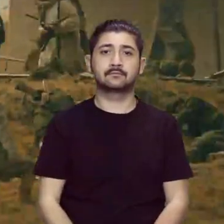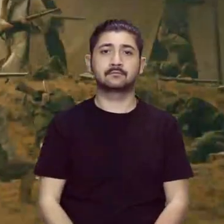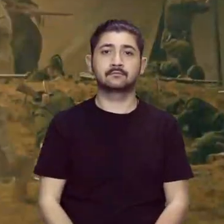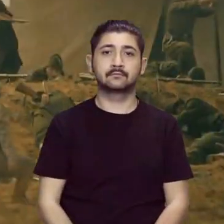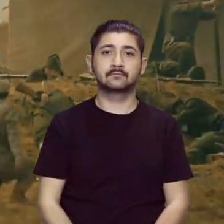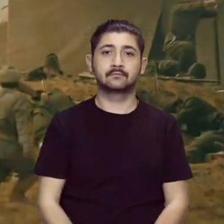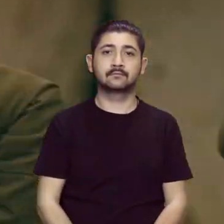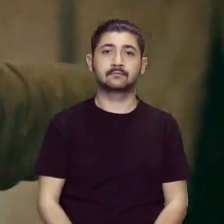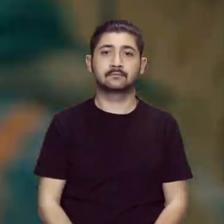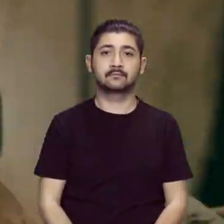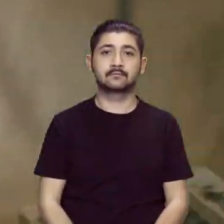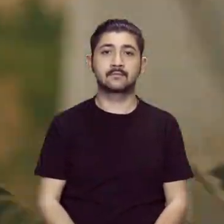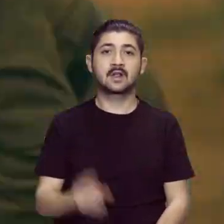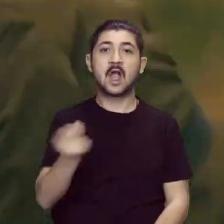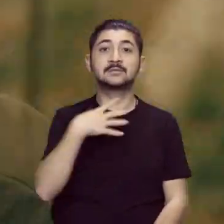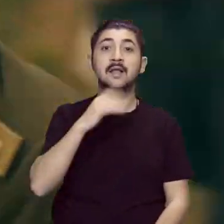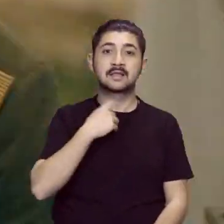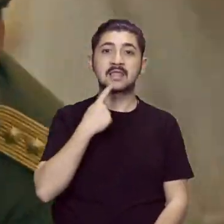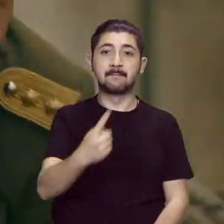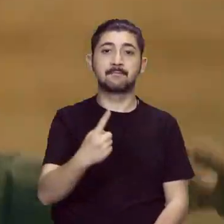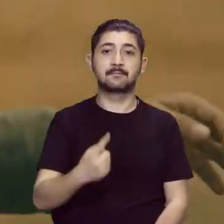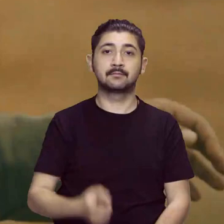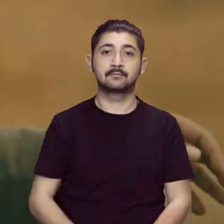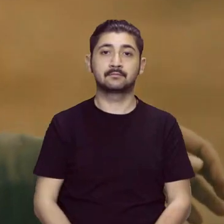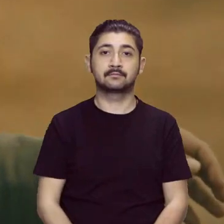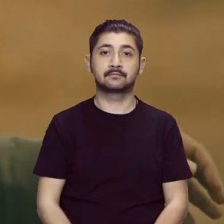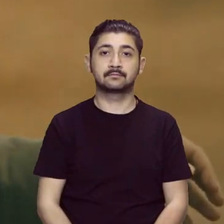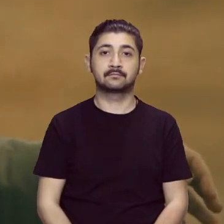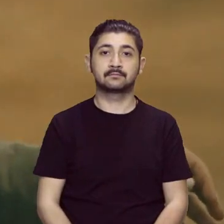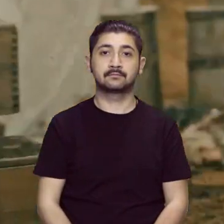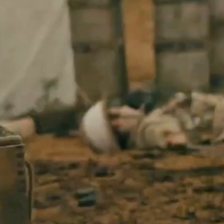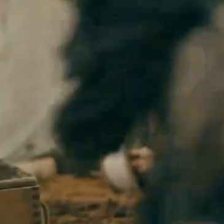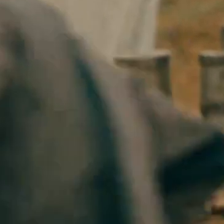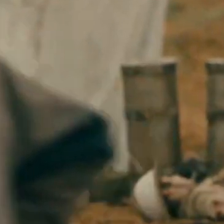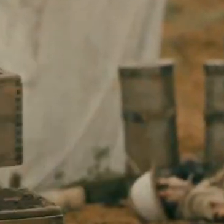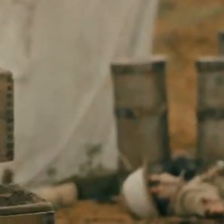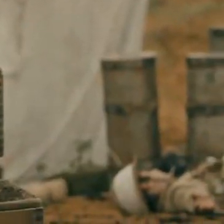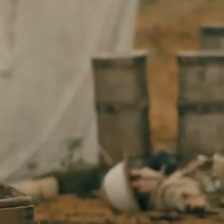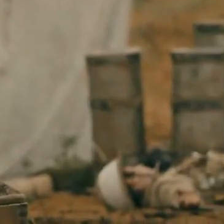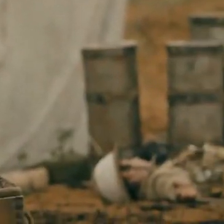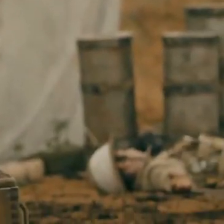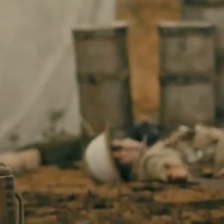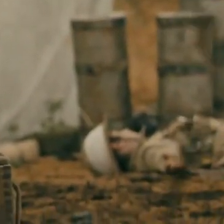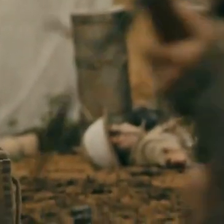atıldı. Kaçmayın dedim! Cooks ortaya çıkan Şefik'i sol göğsünün altından vurdu.